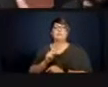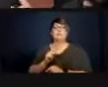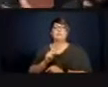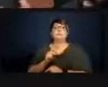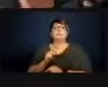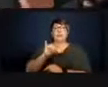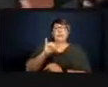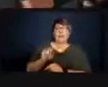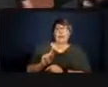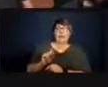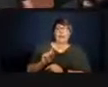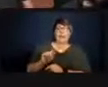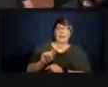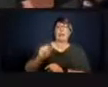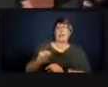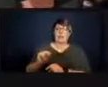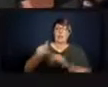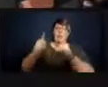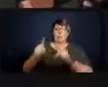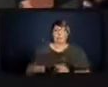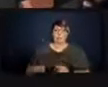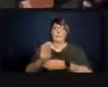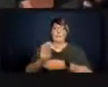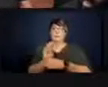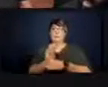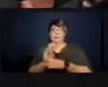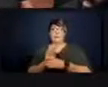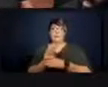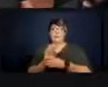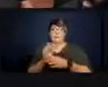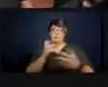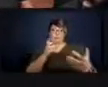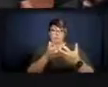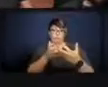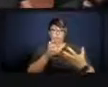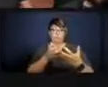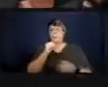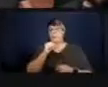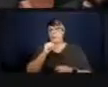Ninaona pia tutahitaji kuendelea na